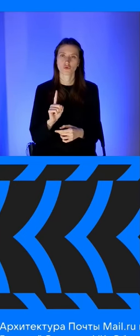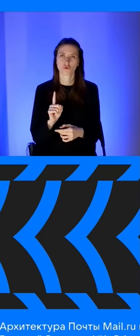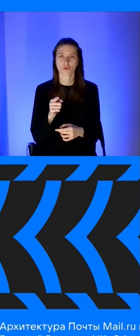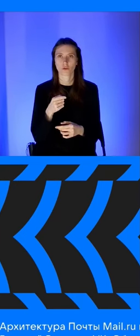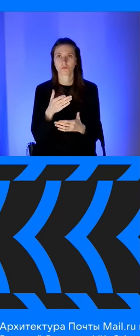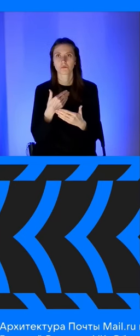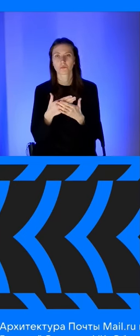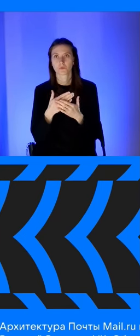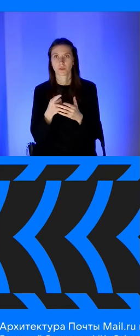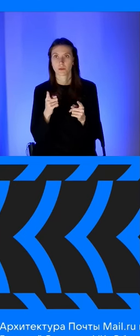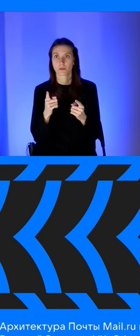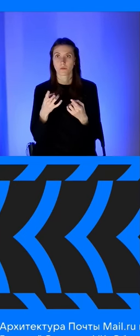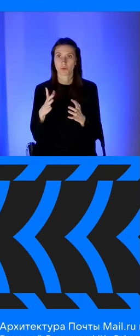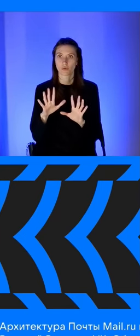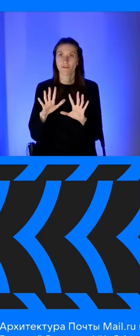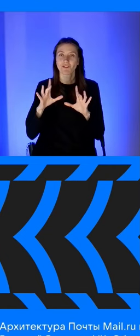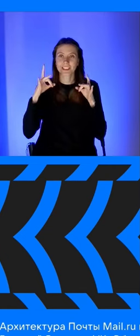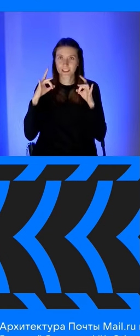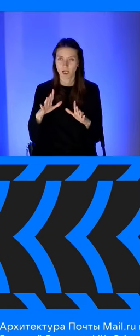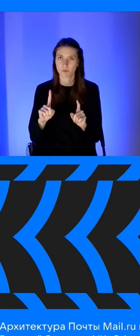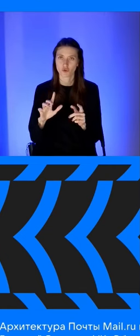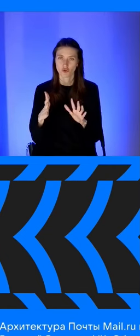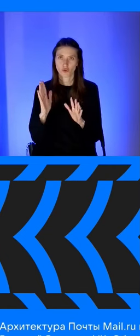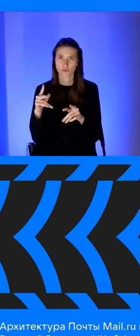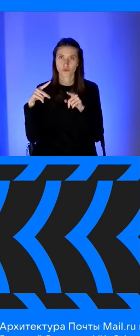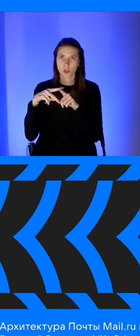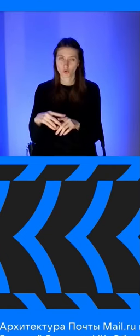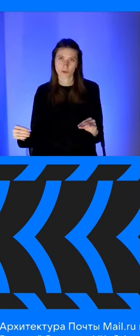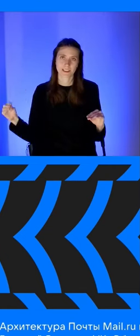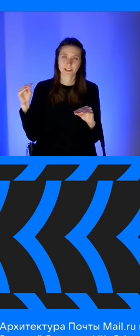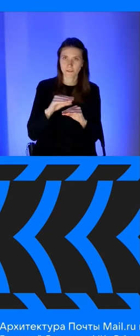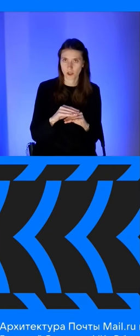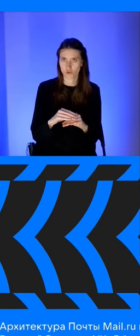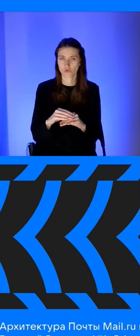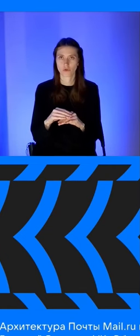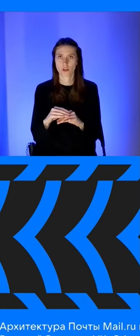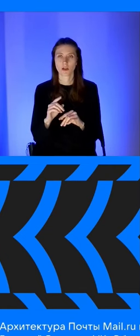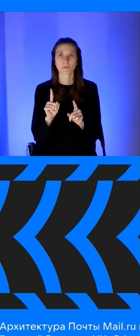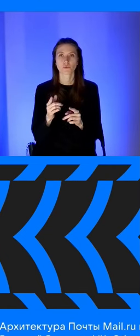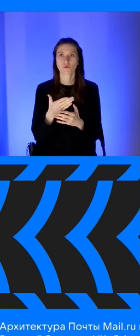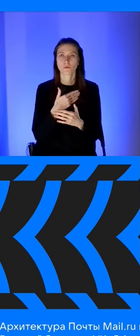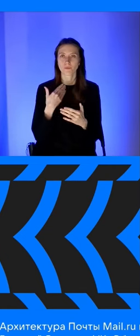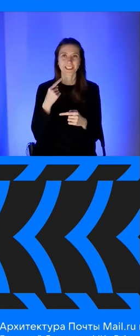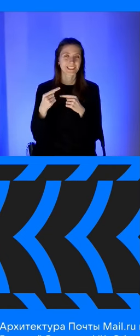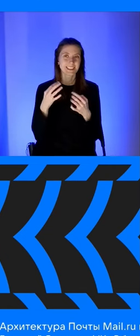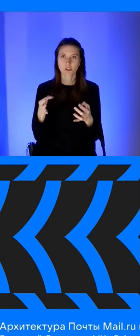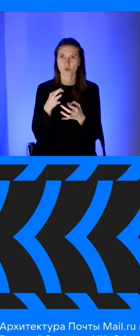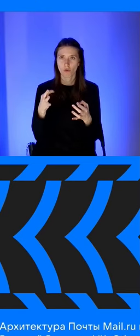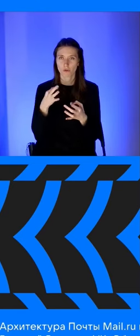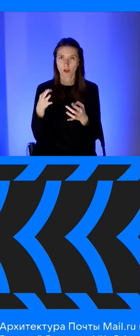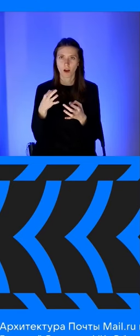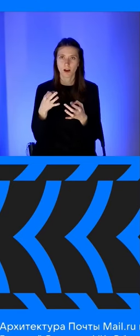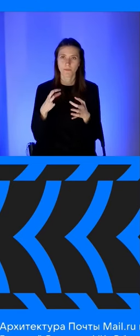и внезапно сляжем по нагрузке, потому что мы никогда не включаем софт на всех пользователей.